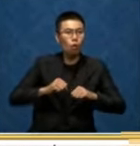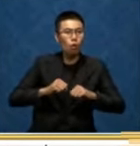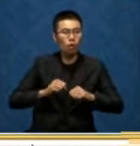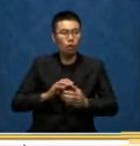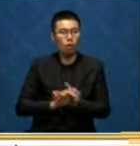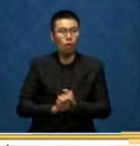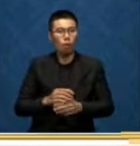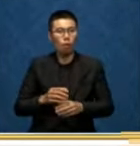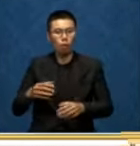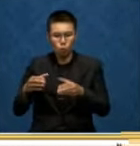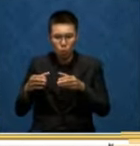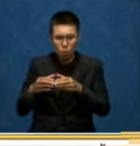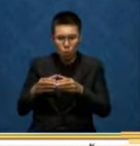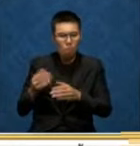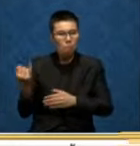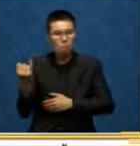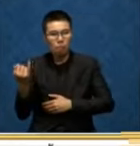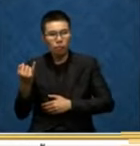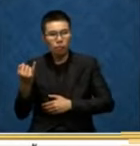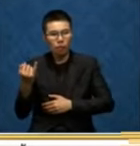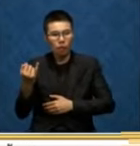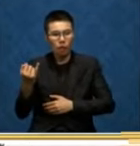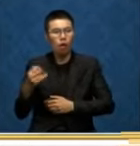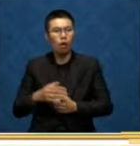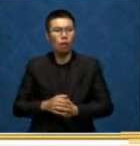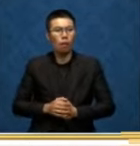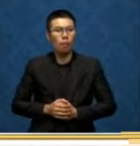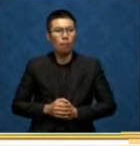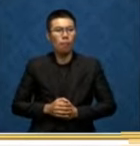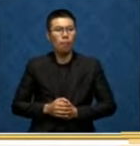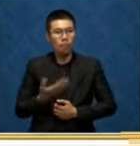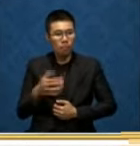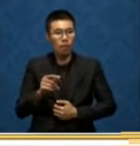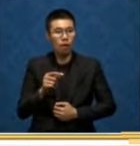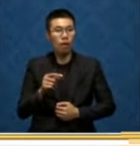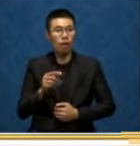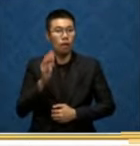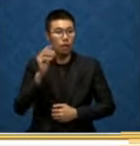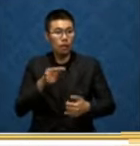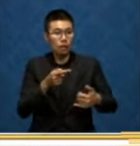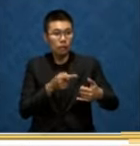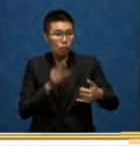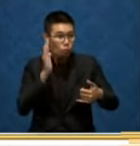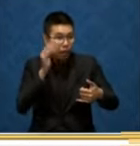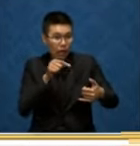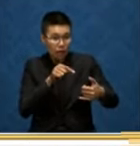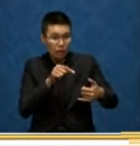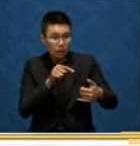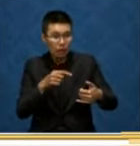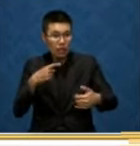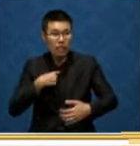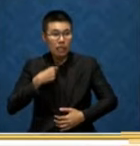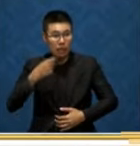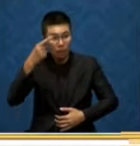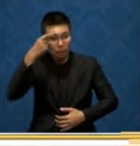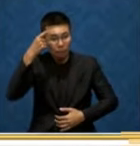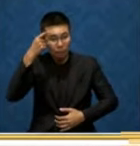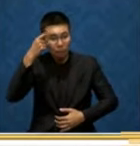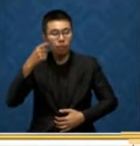สู่สภาพที่มันย่ำแย่เสร็จแล้วเด็กคนนี้ปรากฏว่าอยู่ในกลุ่มของเพื่อนที่ไม่ไหวด้วยกันแล้วนะ